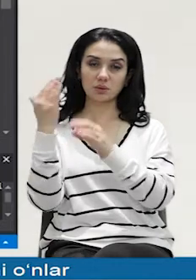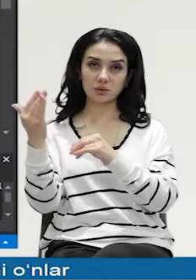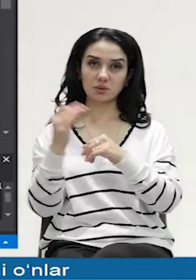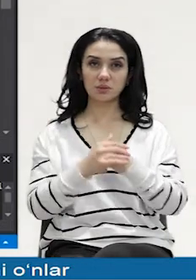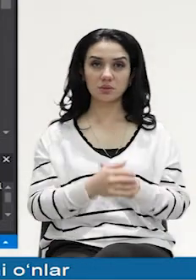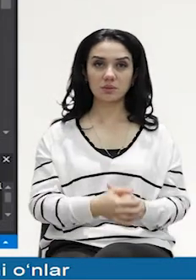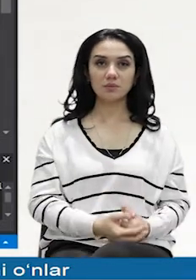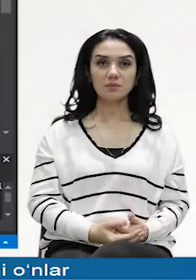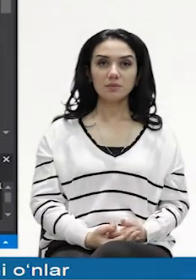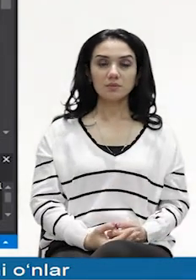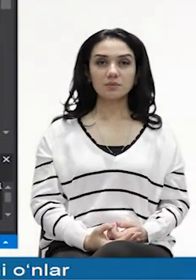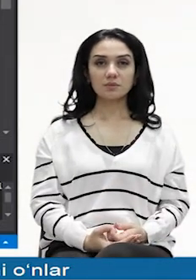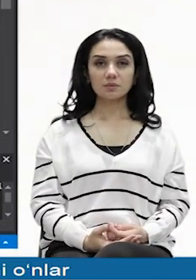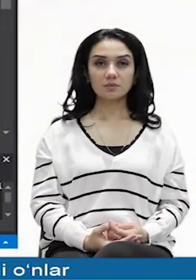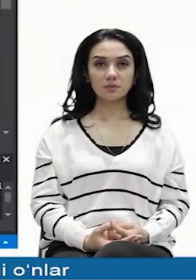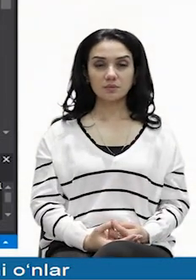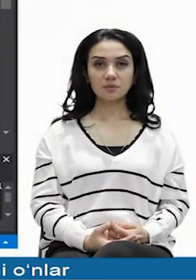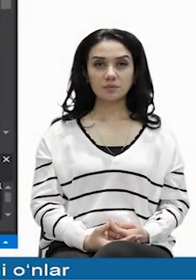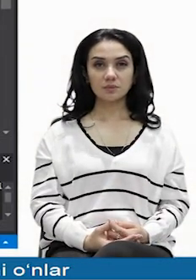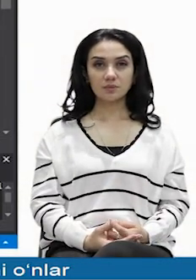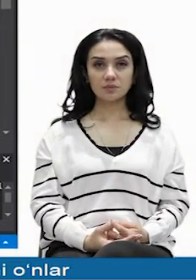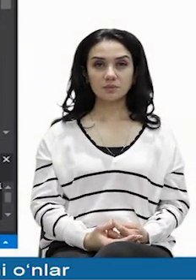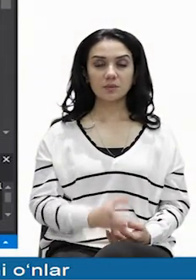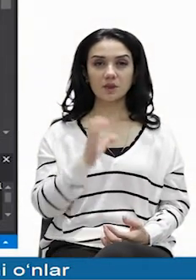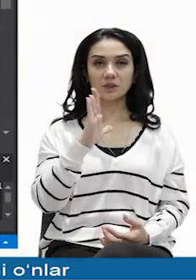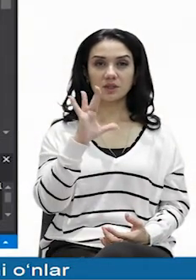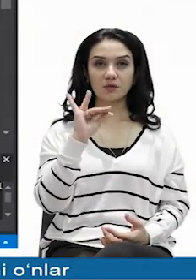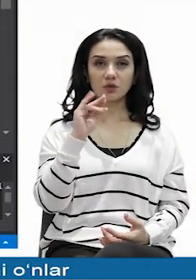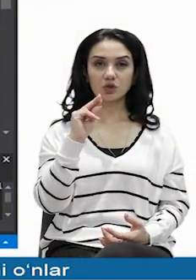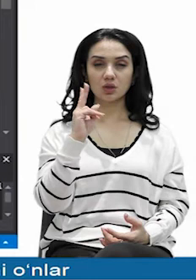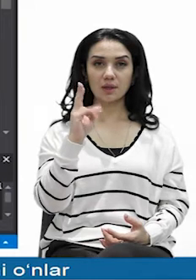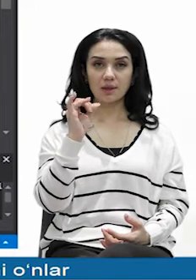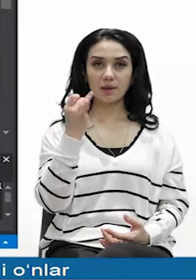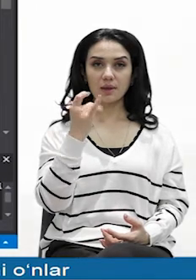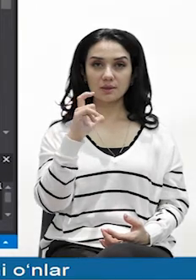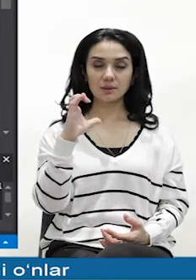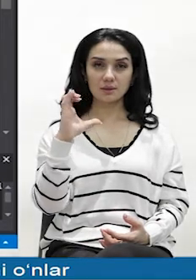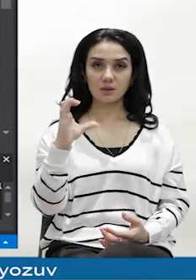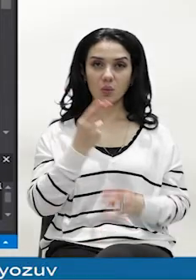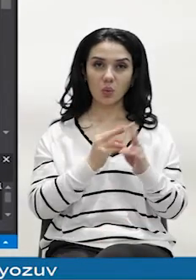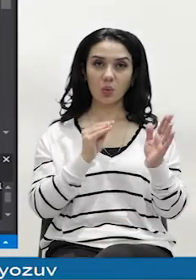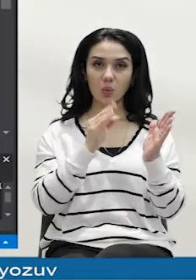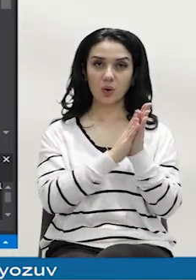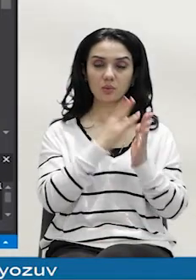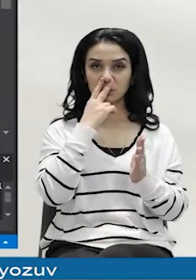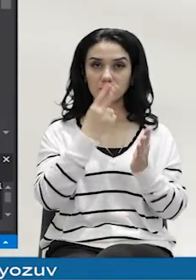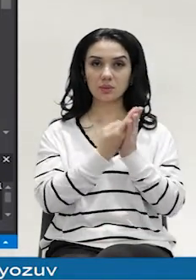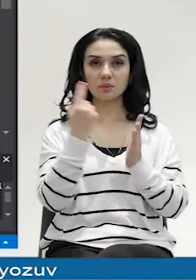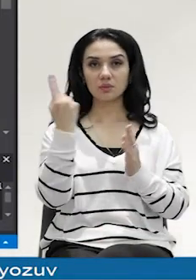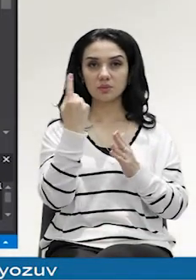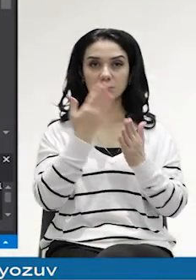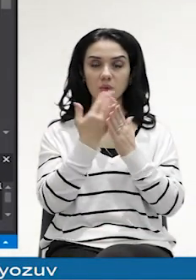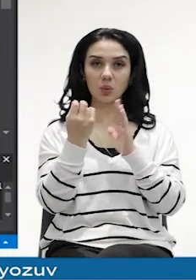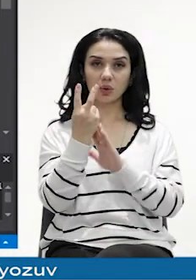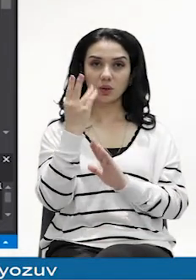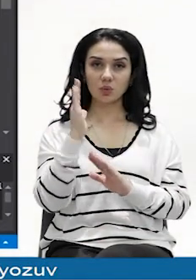Endi shunga nisbatan switch case qo'yamiz. Masalan, birinchi onlar xonasiga nisbatan qo'yamiz. O'rin birinchi masalan